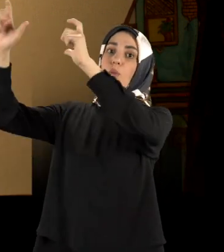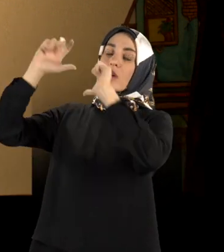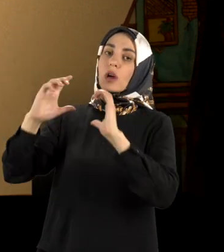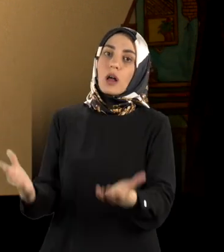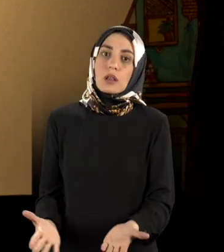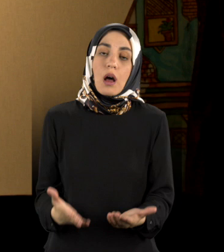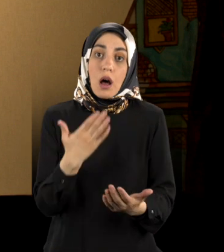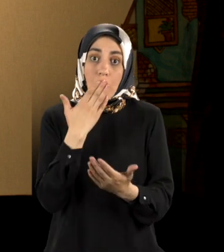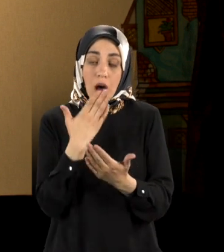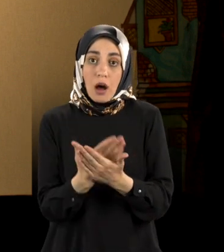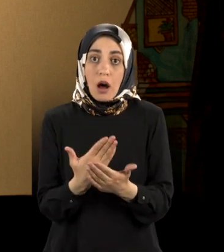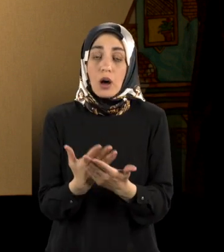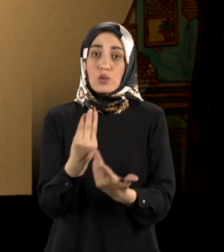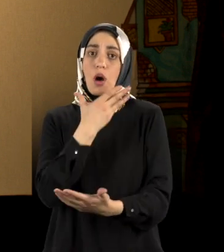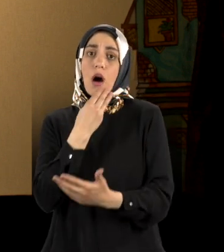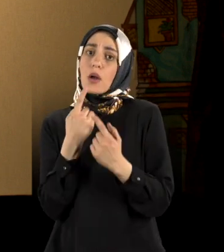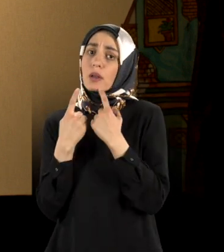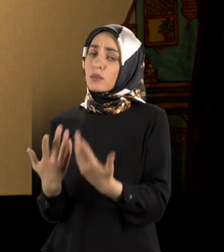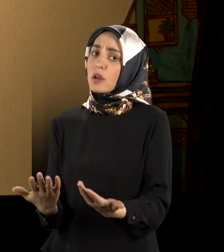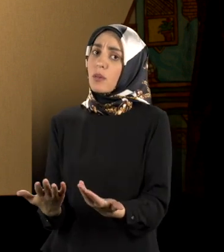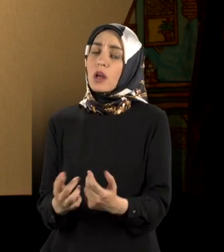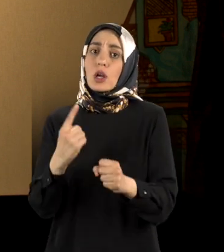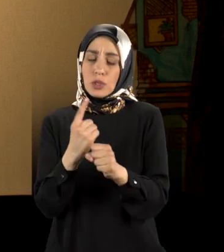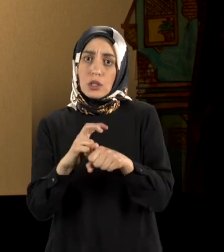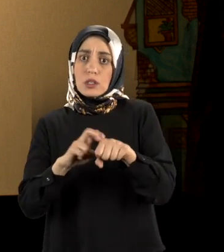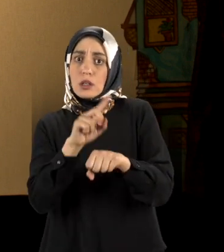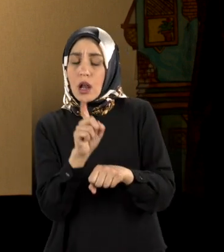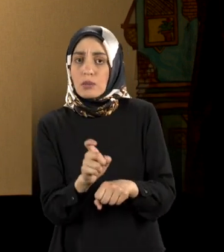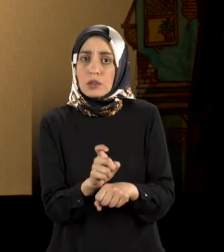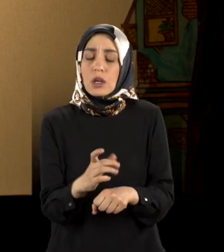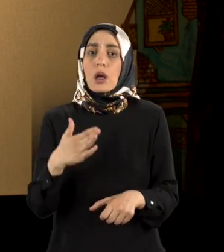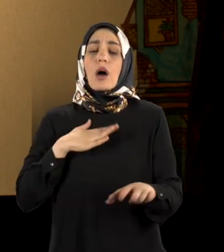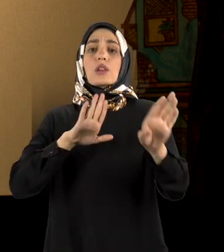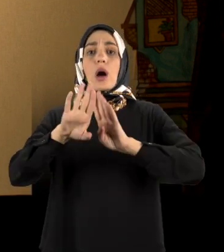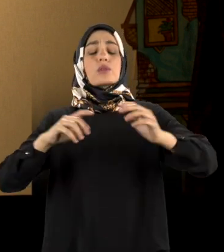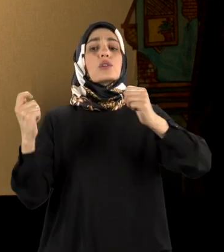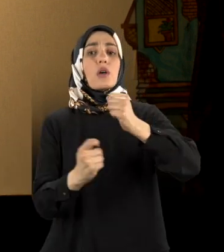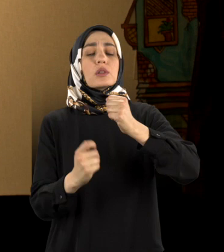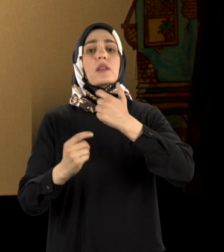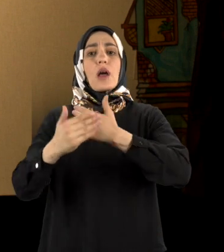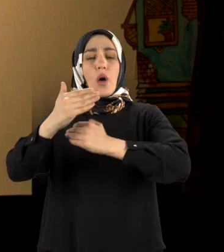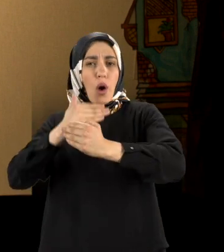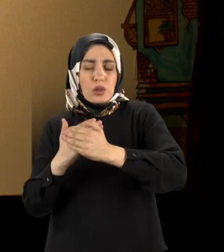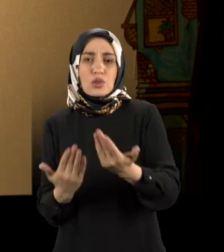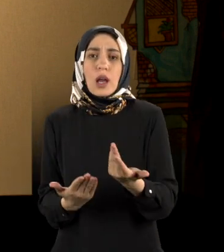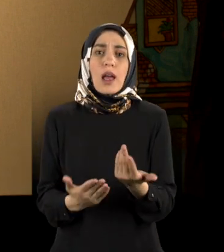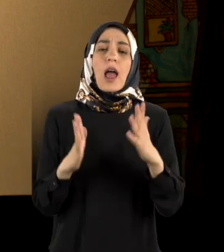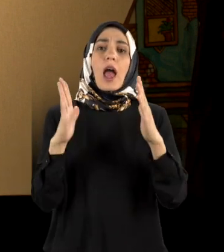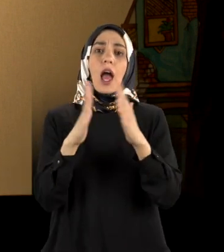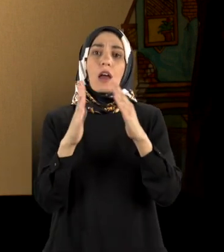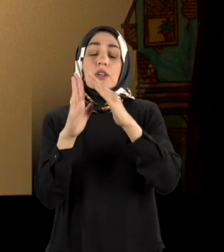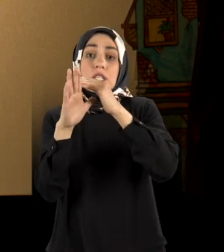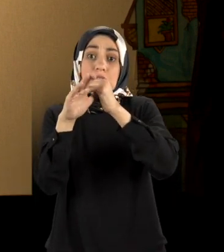Bir kova su boşaltıldığı efendim çok ayıp etmiş ama bir şey mi sinirlenmiş Ben kapısında davul çalma